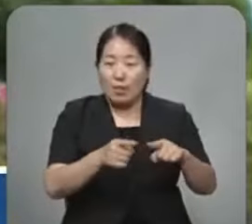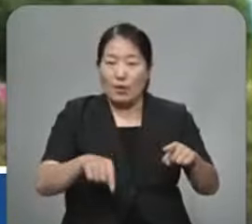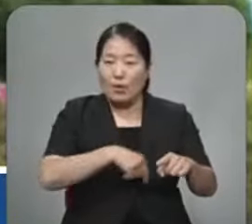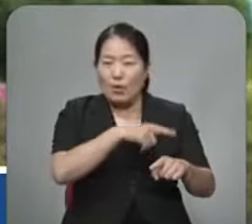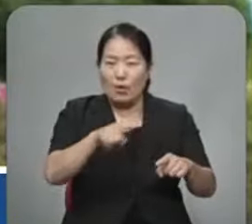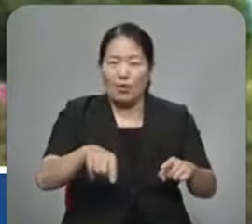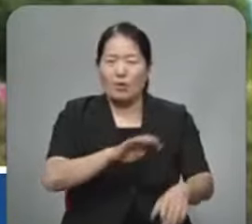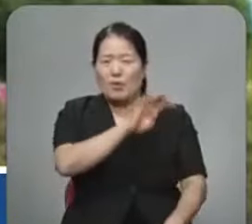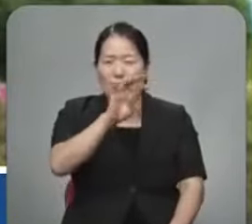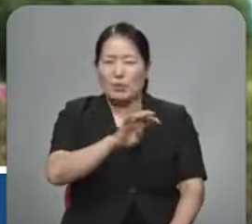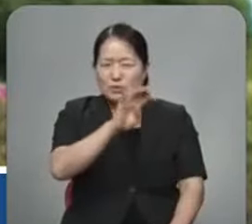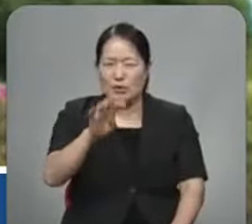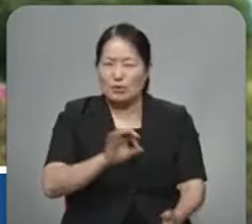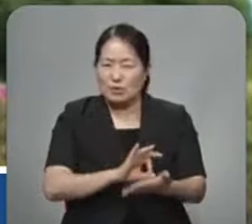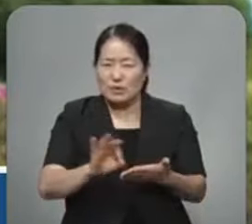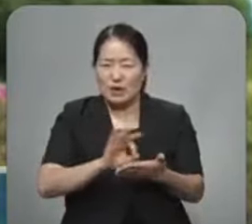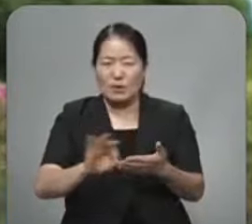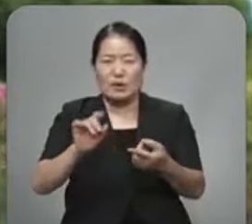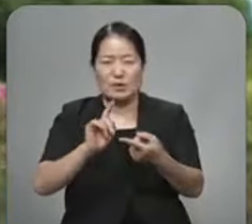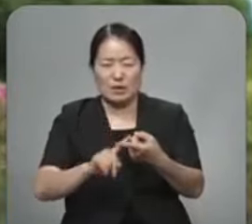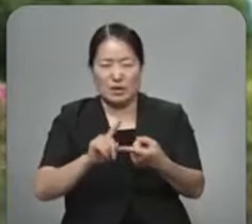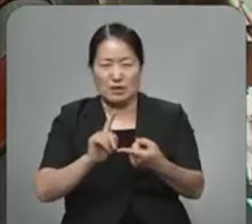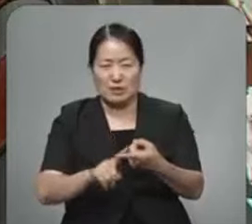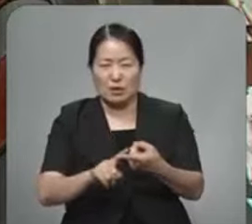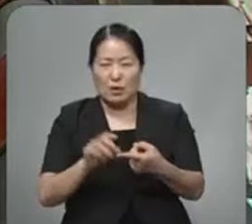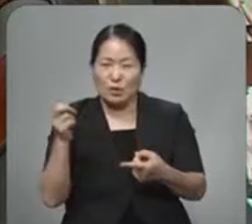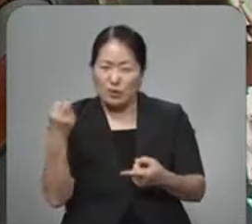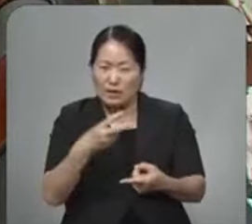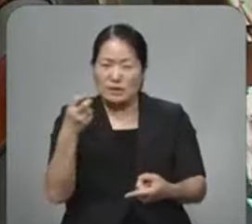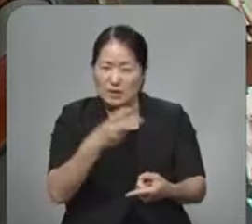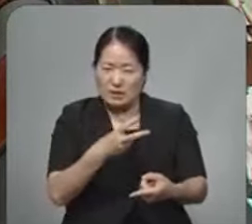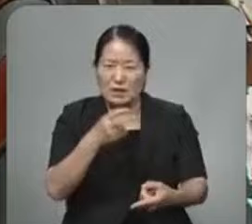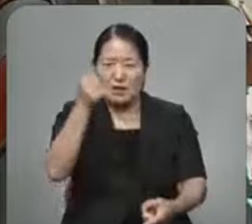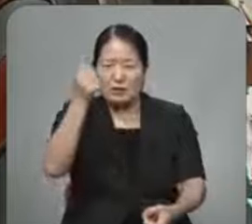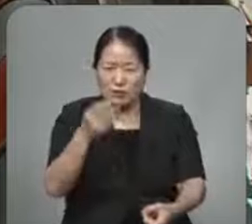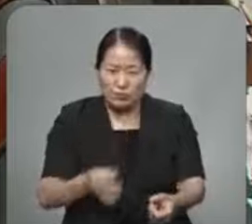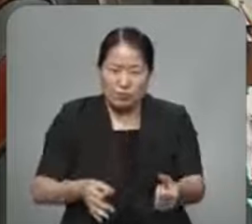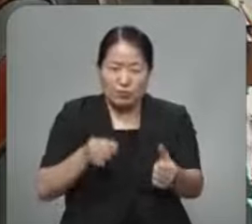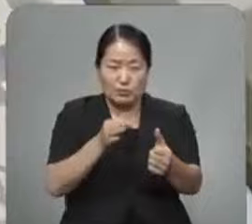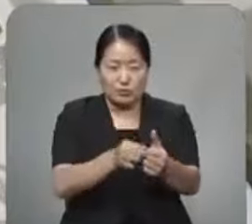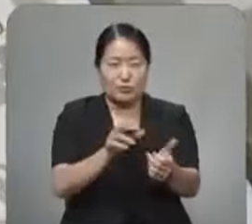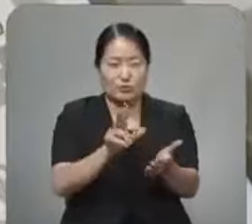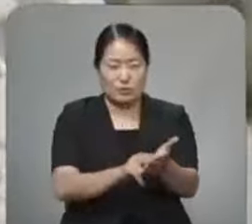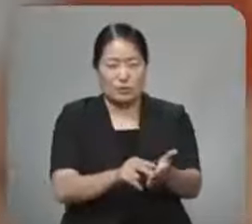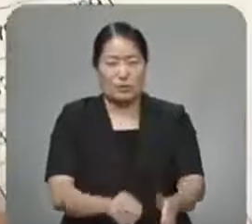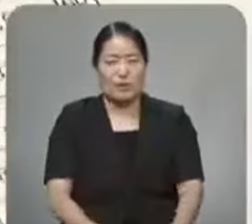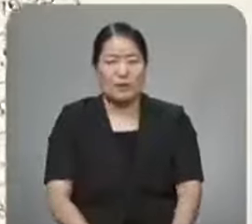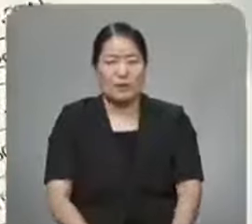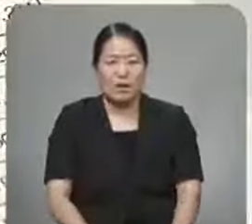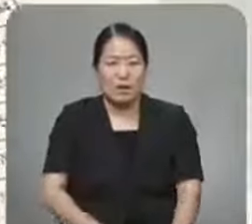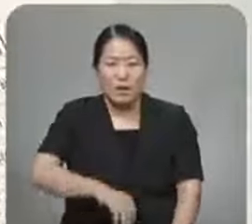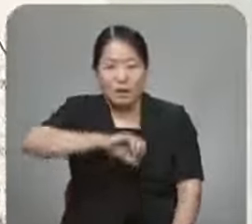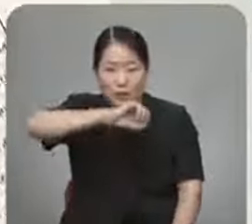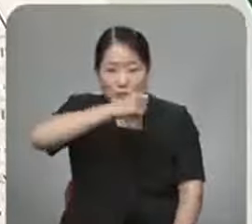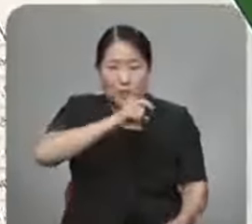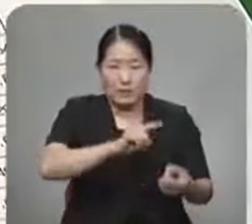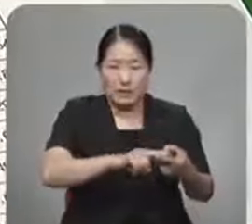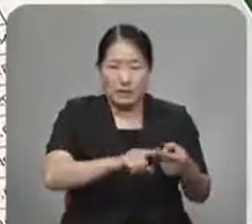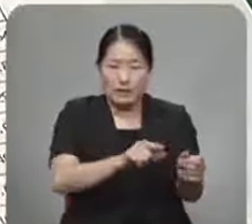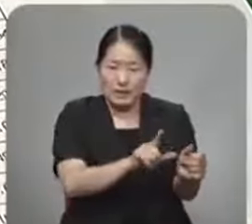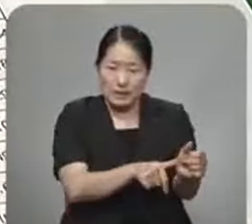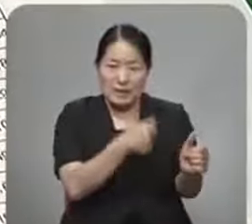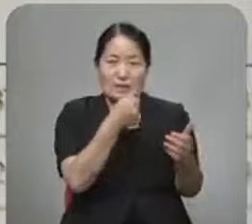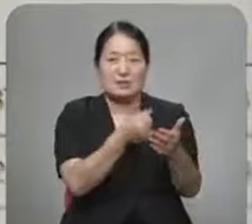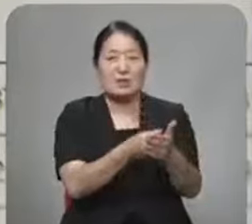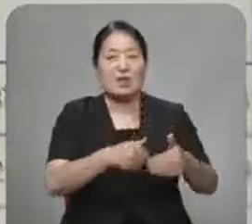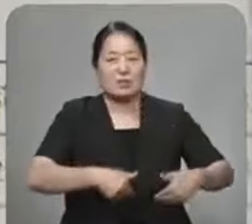관성적 운영이 올해도 되풀이될 수 있다는데 있습니다 이에 따라 보조금 일몰 시안을 정하는 등 제도적 대한